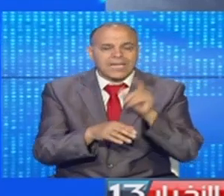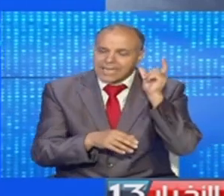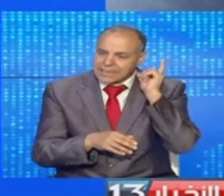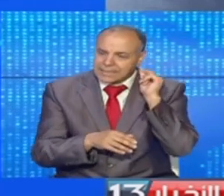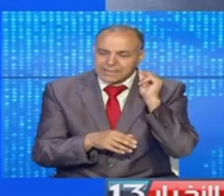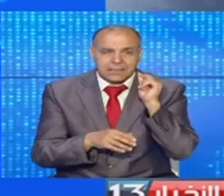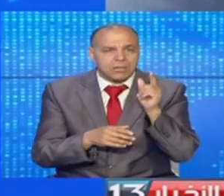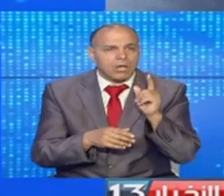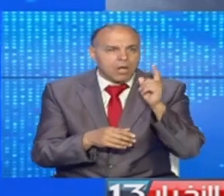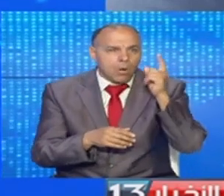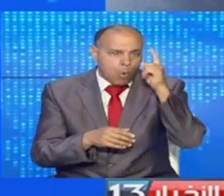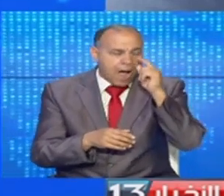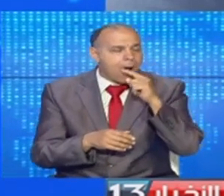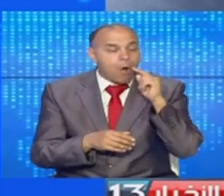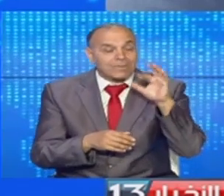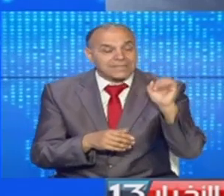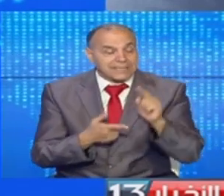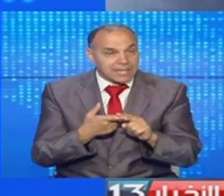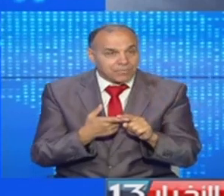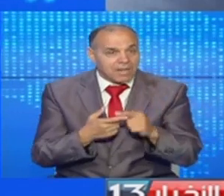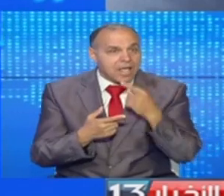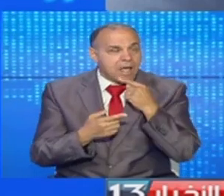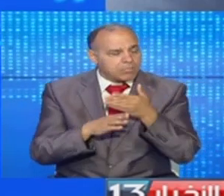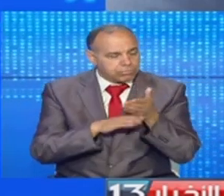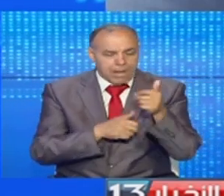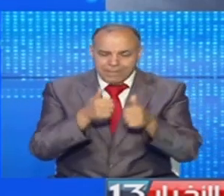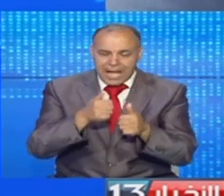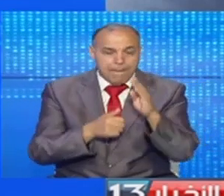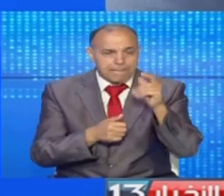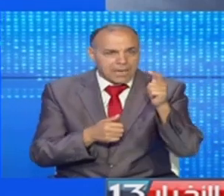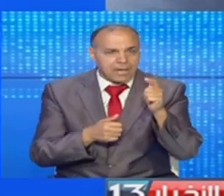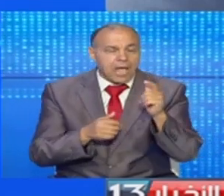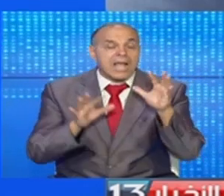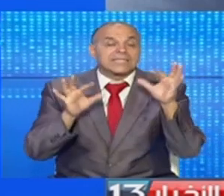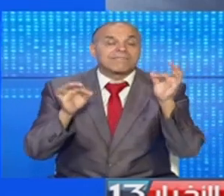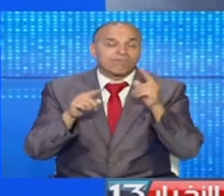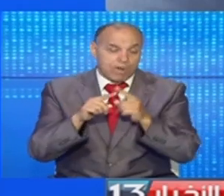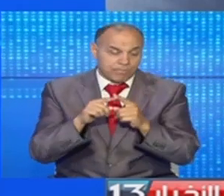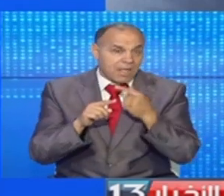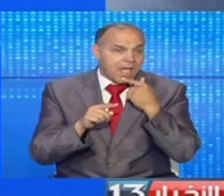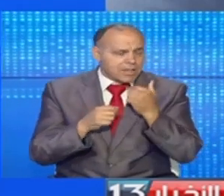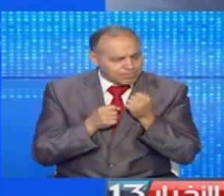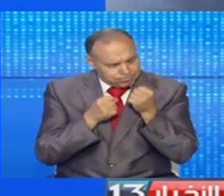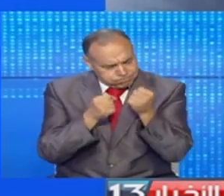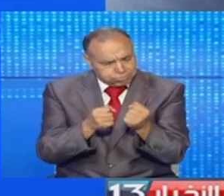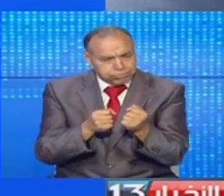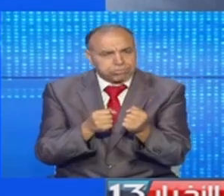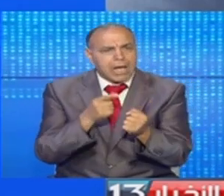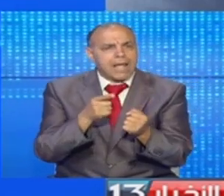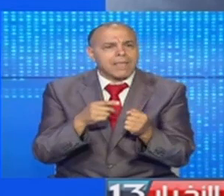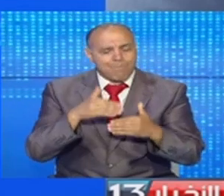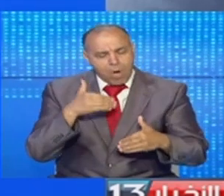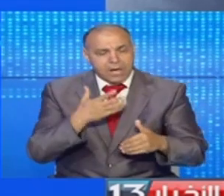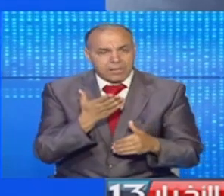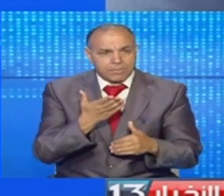القصرين وهو في عقده الخامس، لم يثنيه من اجتياز الامتحان للمرة العاشرة بالعزيمة ذاتها رغم